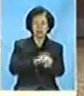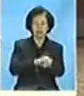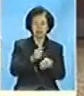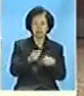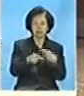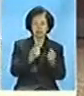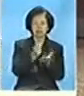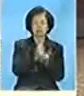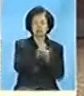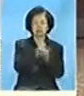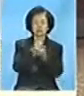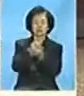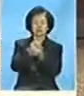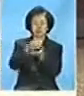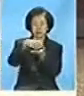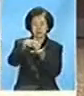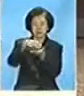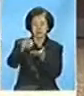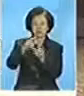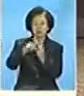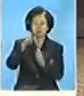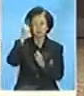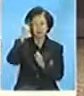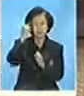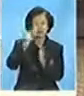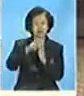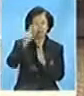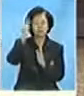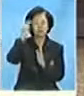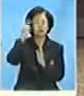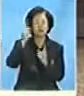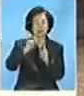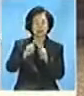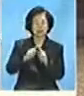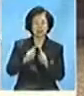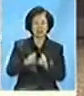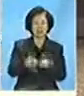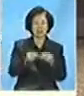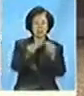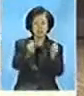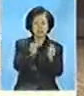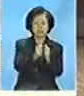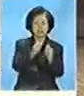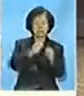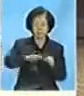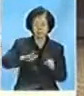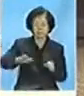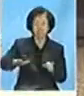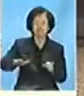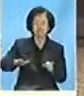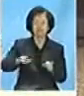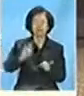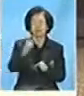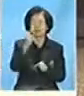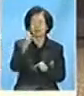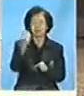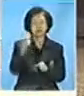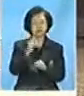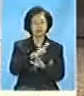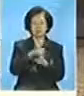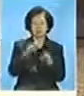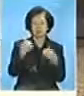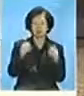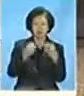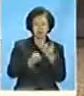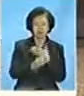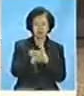ยถ่ายทอดความคิดความรู้ต่างๆให้กับเด็กรุ่นใหม่ซึ่งอาจจะไม่มีโอกาสได้รู้ประ